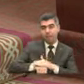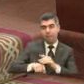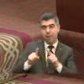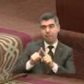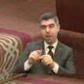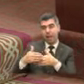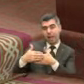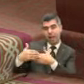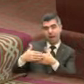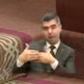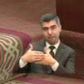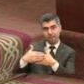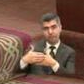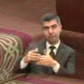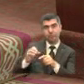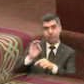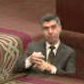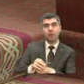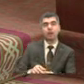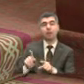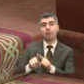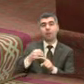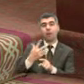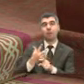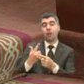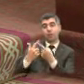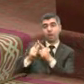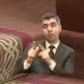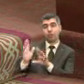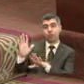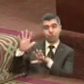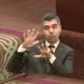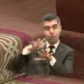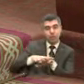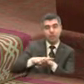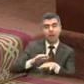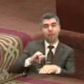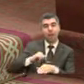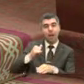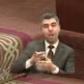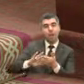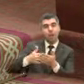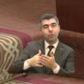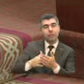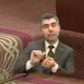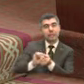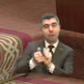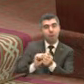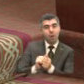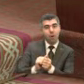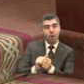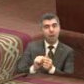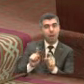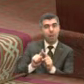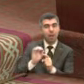المحليين، ولكن هي ملاعب البعد الاستراتيجي لجلب أكبر عدد ممكن من الشباب كرياضيين وكأبطال. هذه